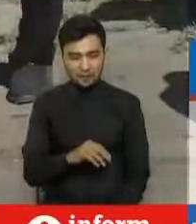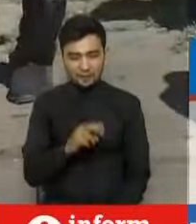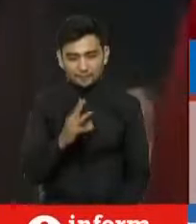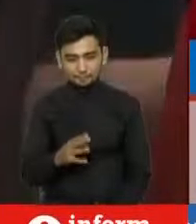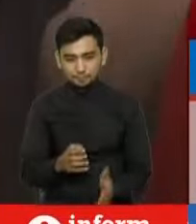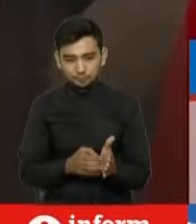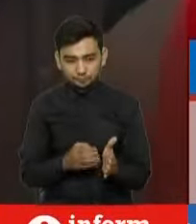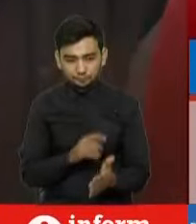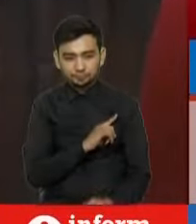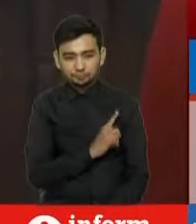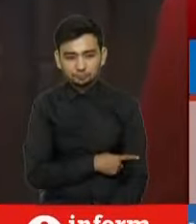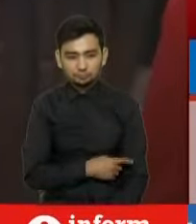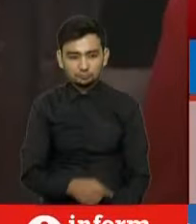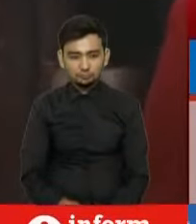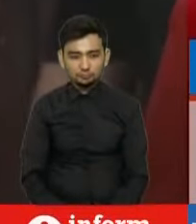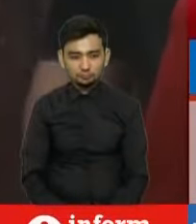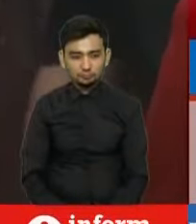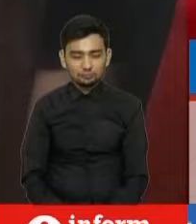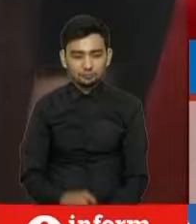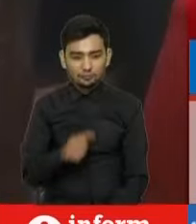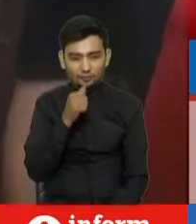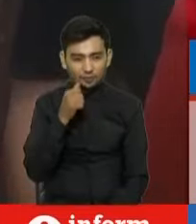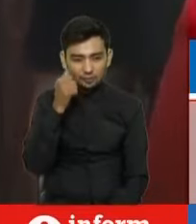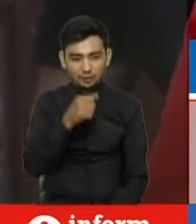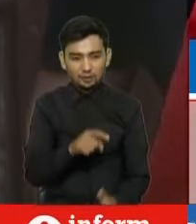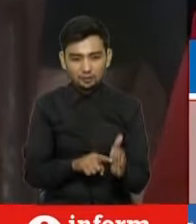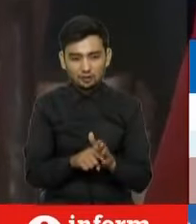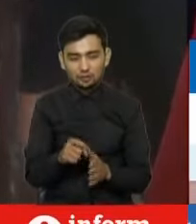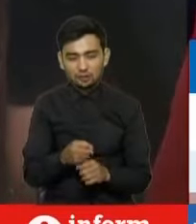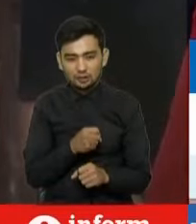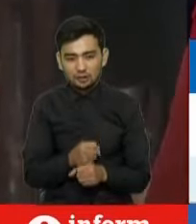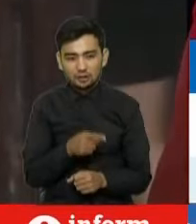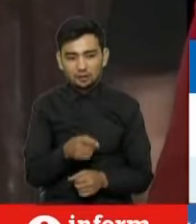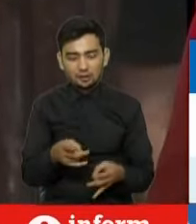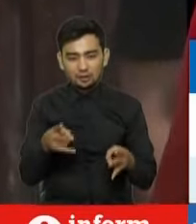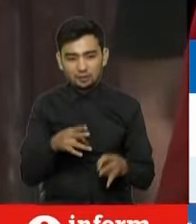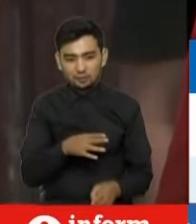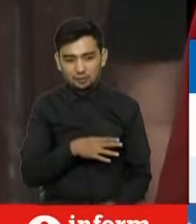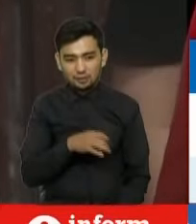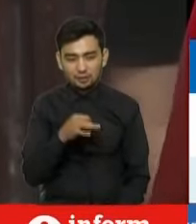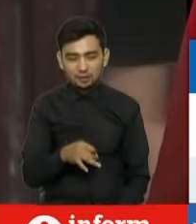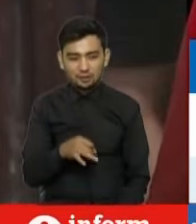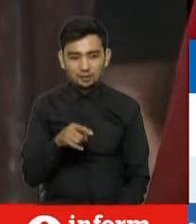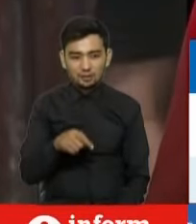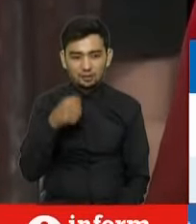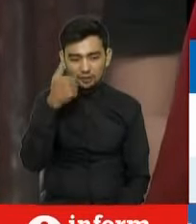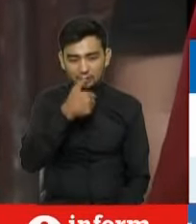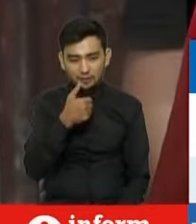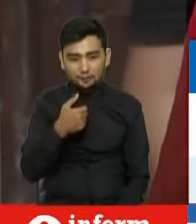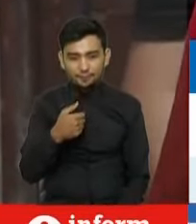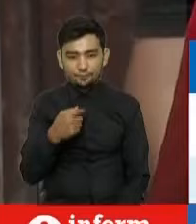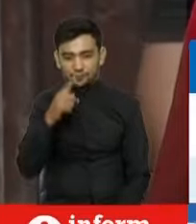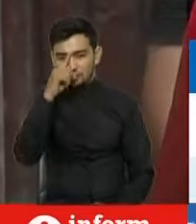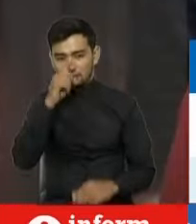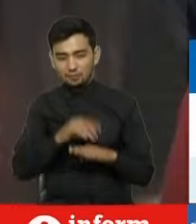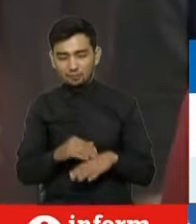жетпейді. Былтыр бастап жүргізілді, ол қалды. Енді содан кейін біздер өзіміз жаңа аяқтай акиматқа